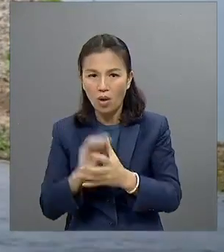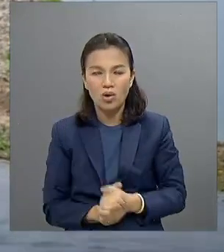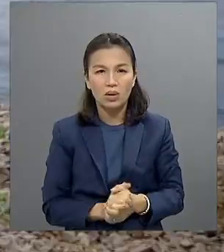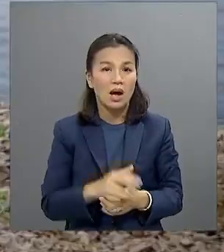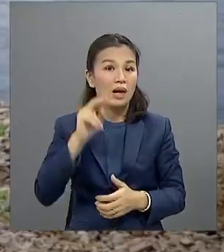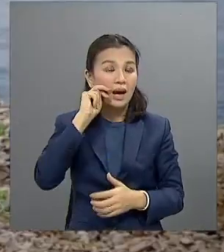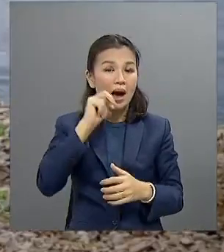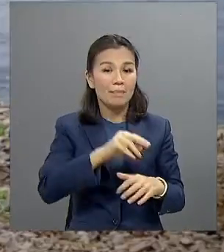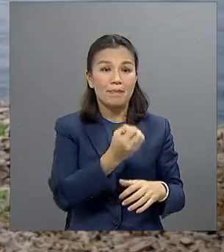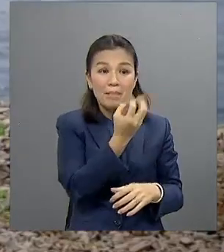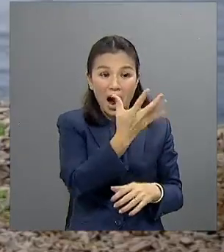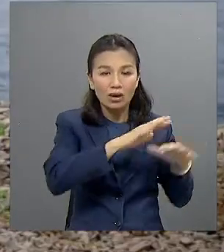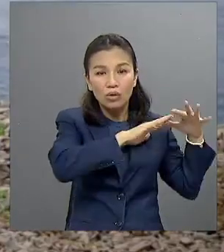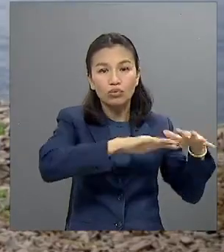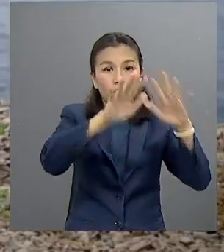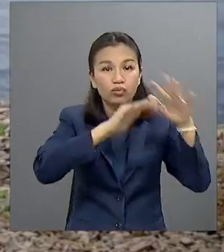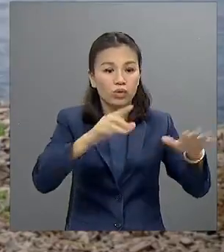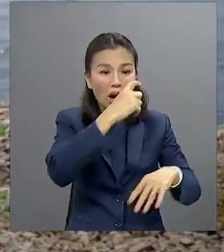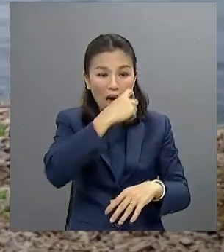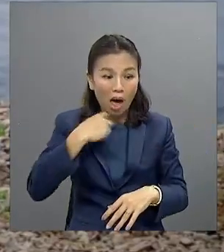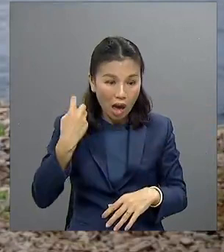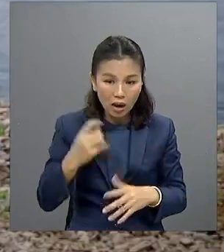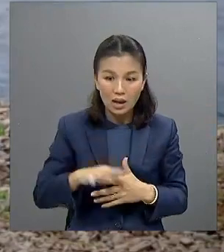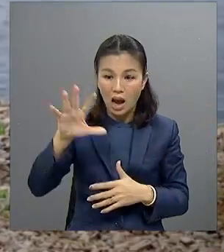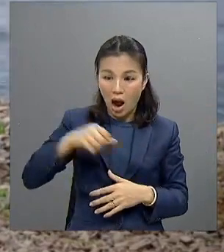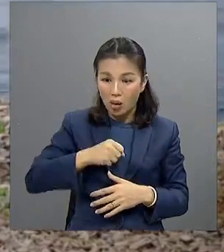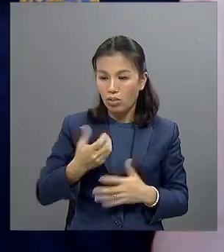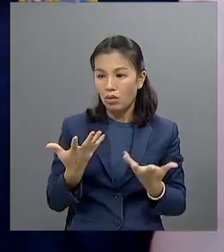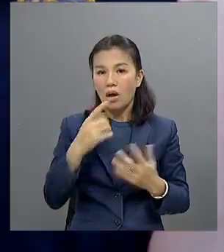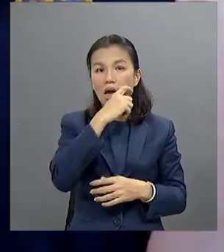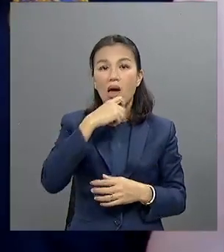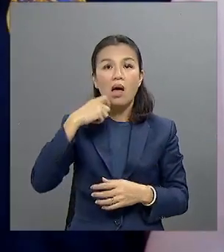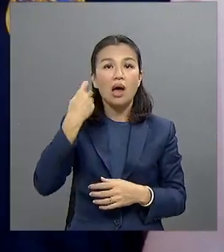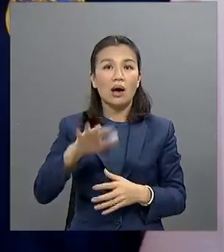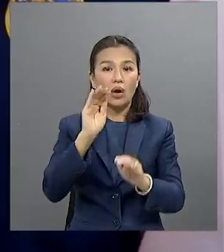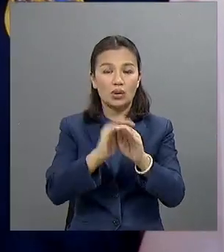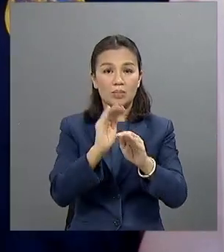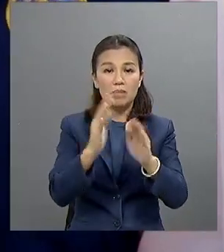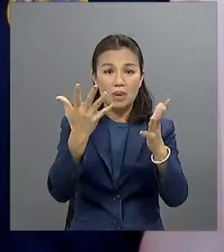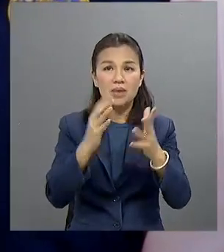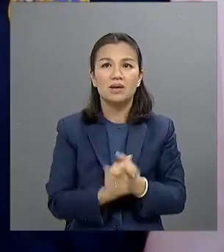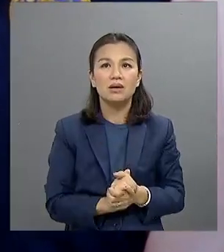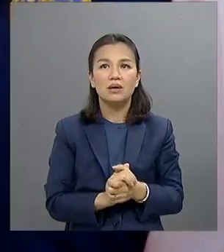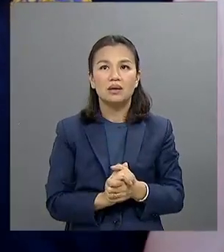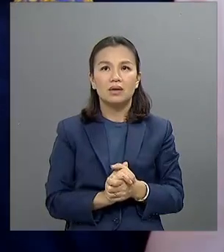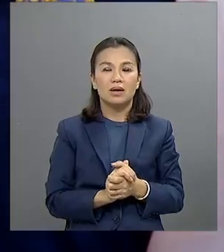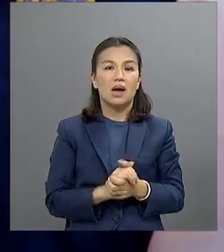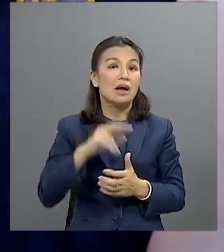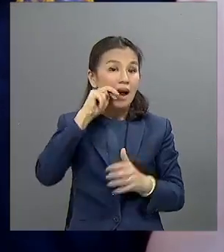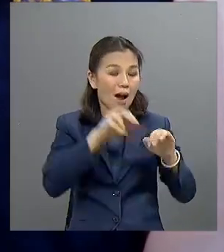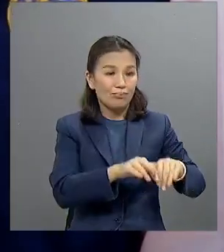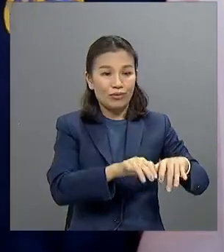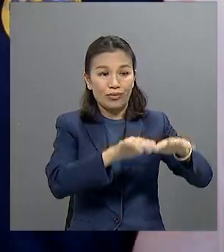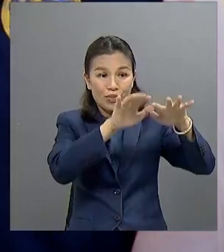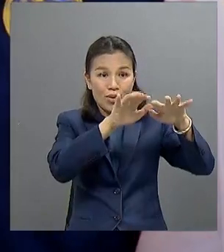น้ำเราก็ไม่มีน้ำใช้เพราะว่าน้ำใบหมดเราไม่ได้เก็บก็คือเมื่อน้ำเกินเราก็เก็บไว้